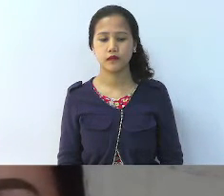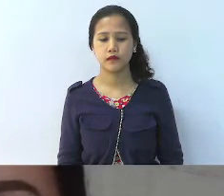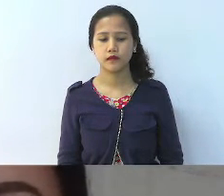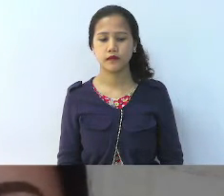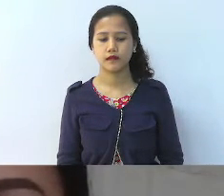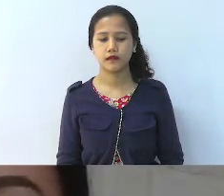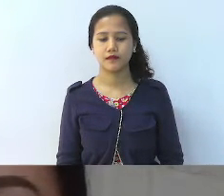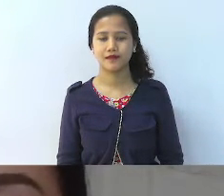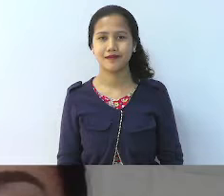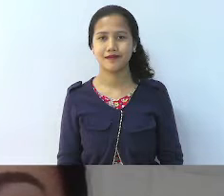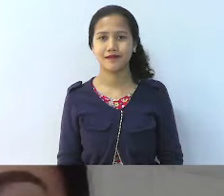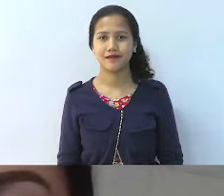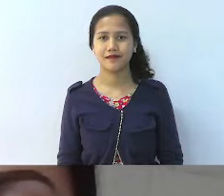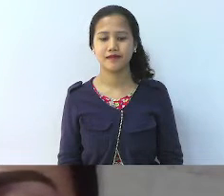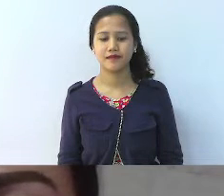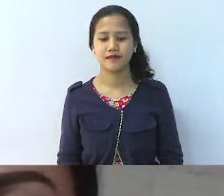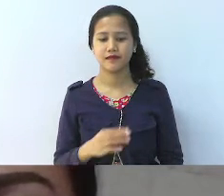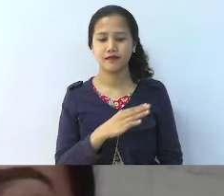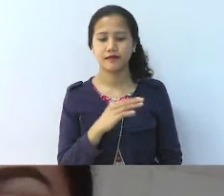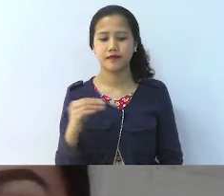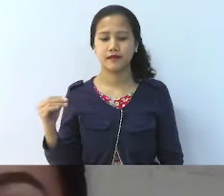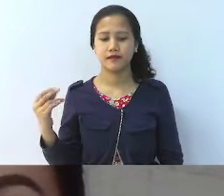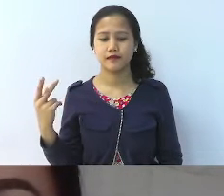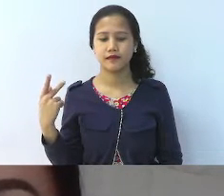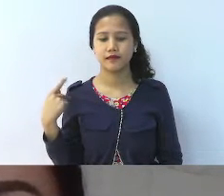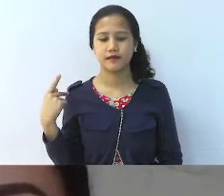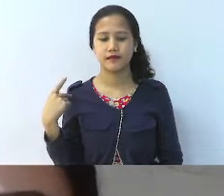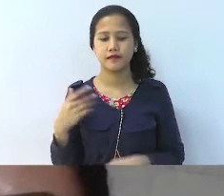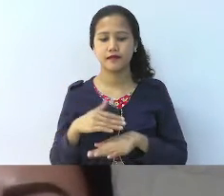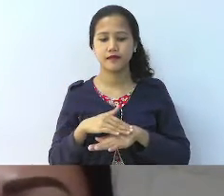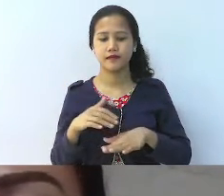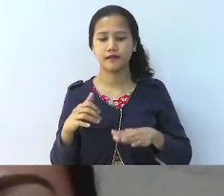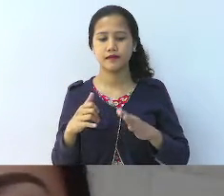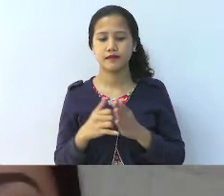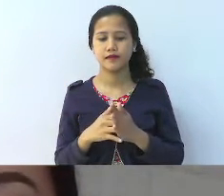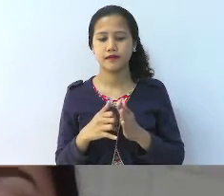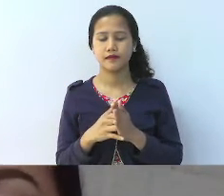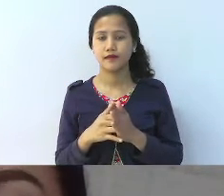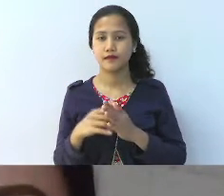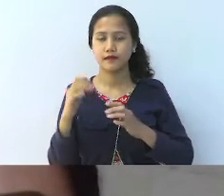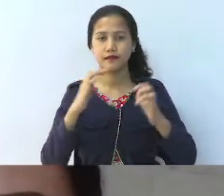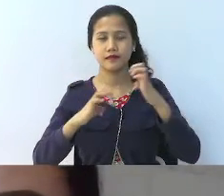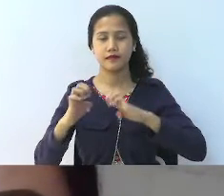O kontrahin nyo lang po yung movement. Magkabilang side.